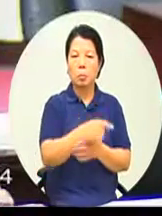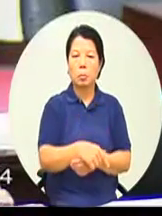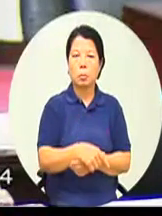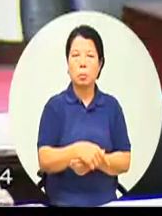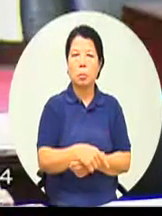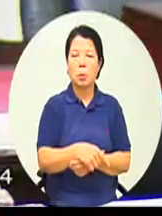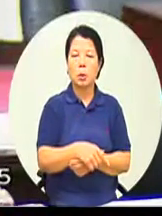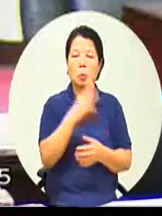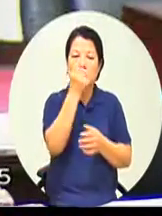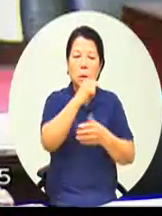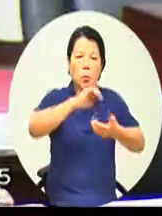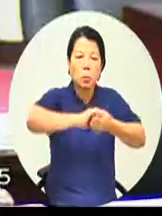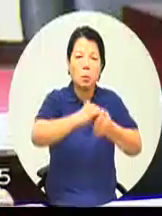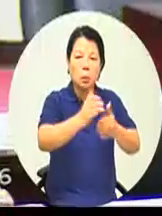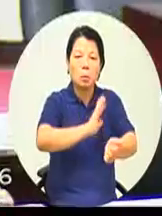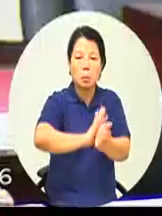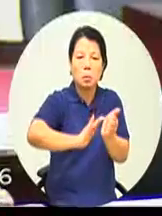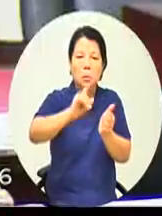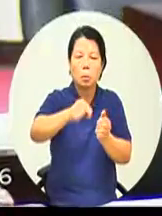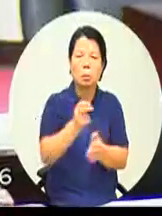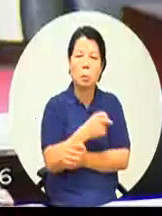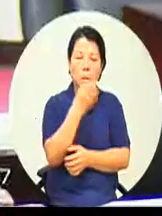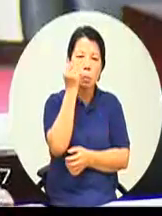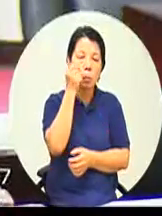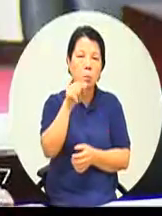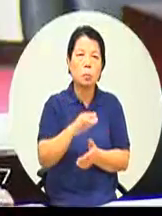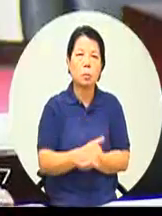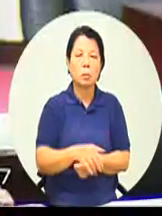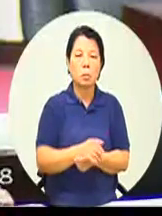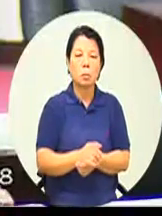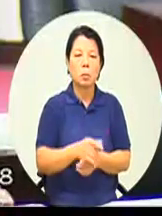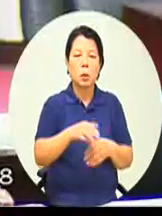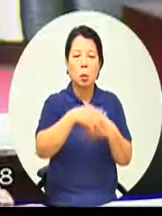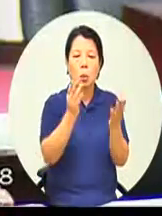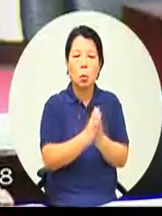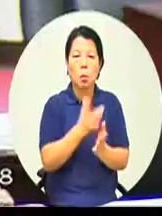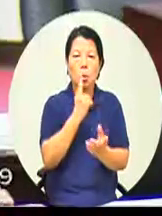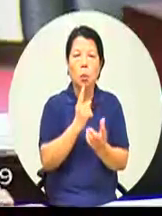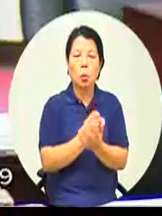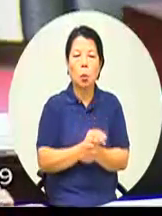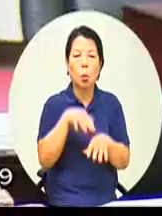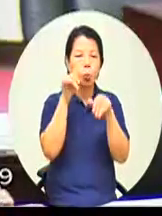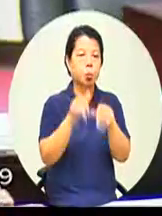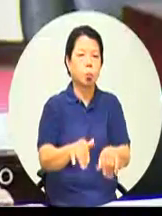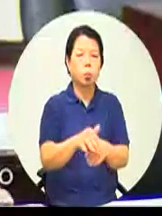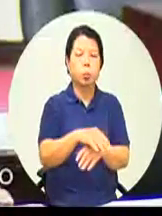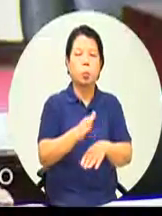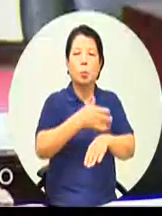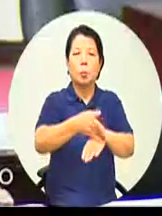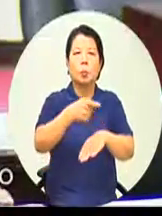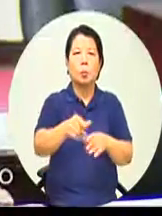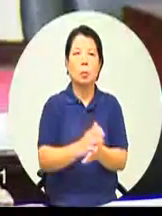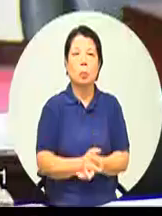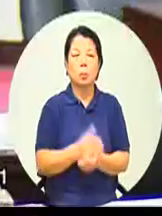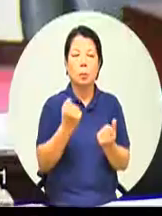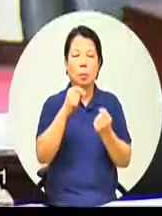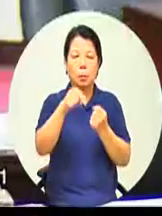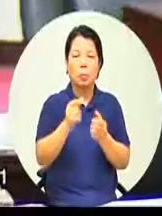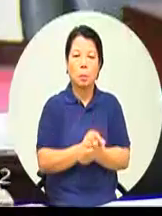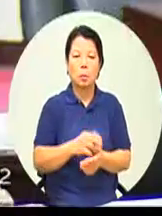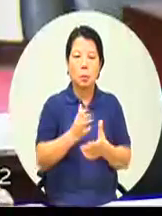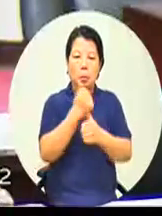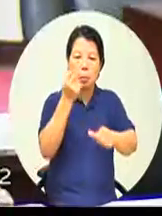个特定区域的影响，你的观光呢就会因此而大幅的这个滑落，或者是在这个生计